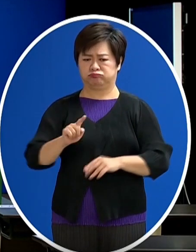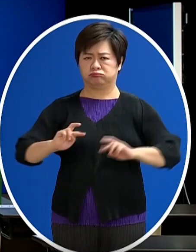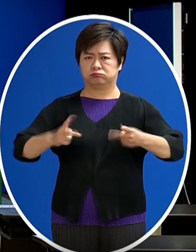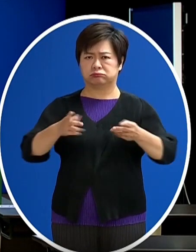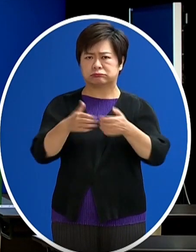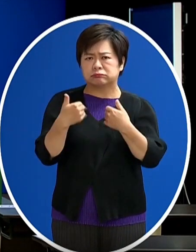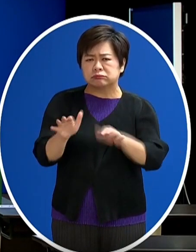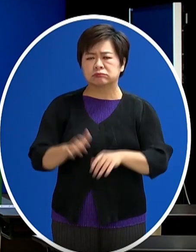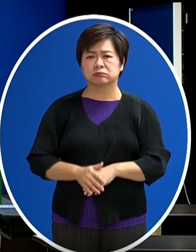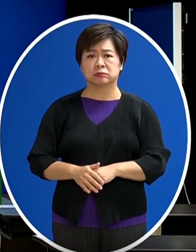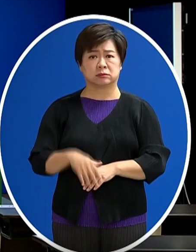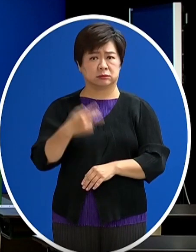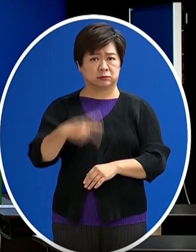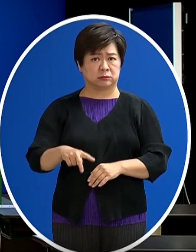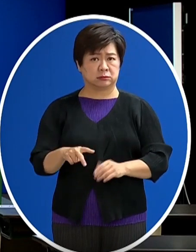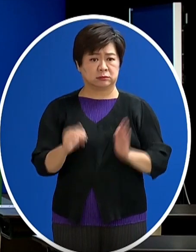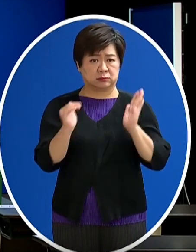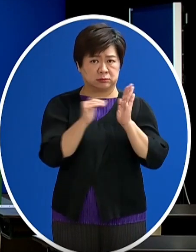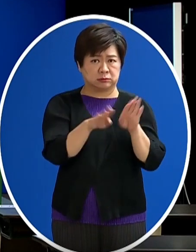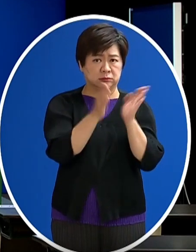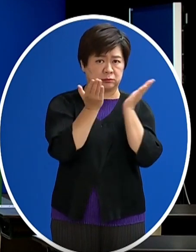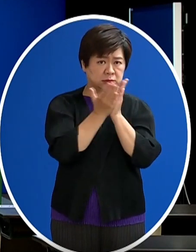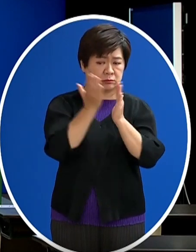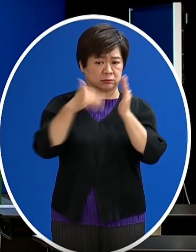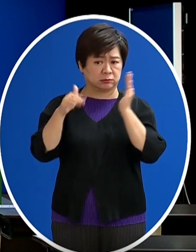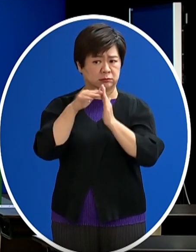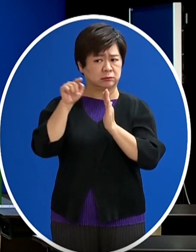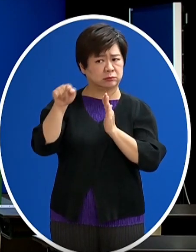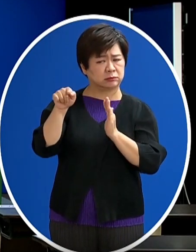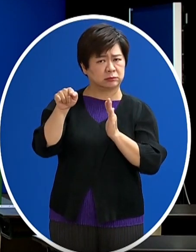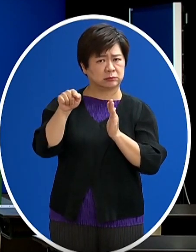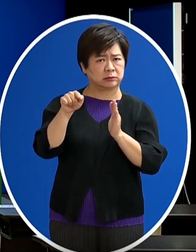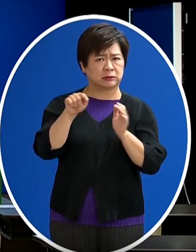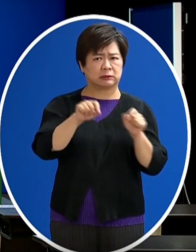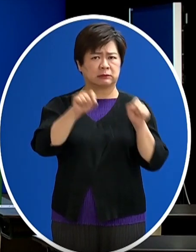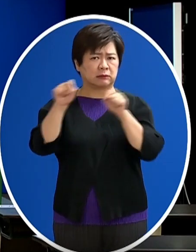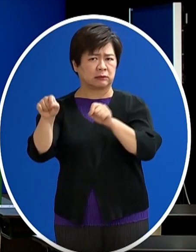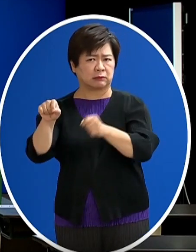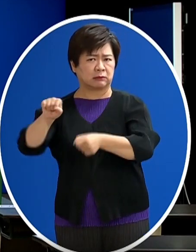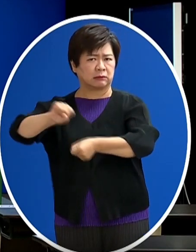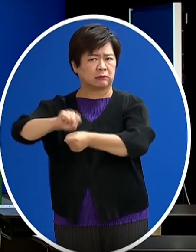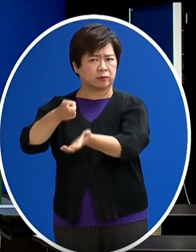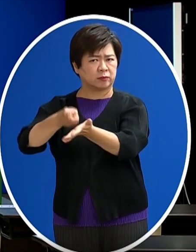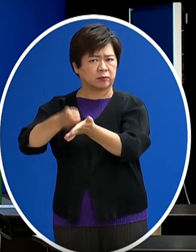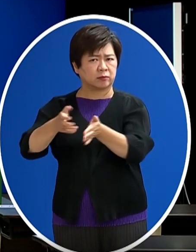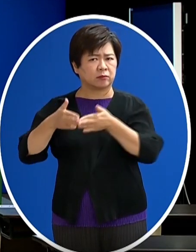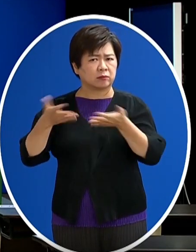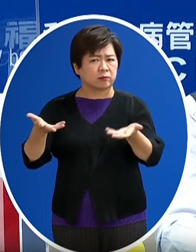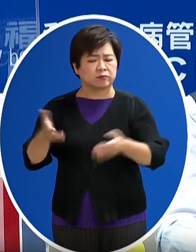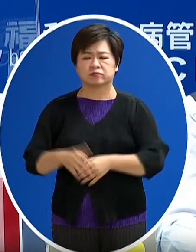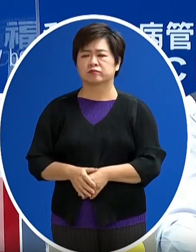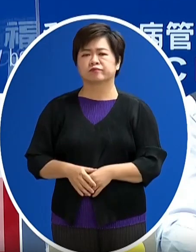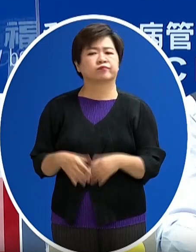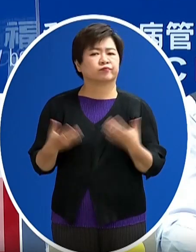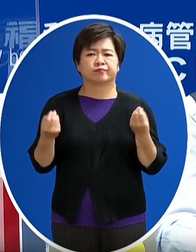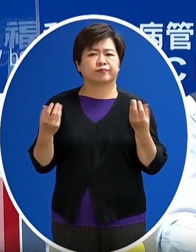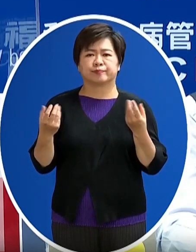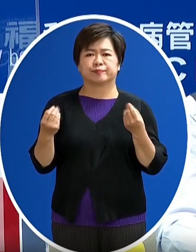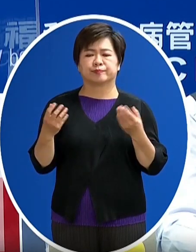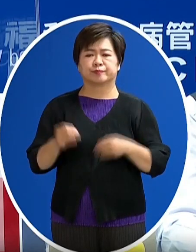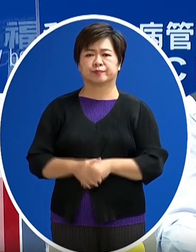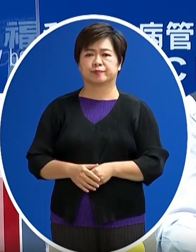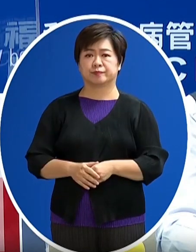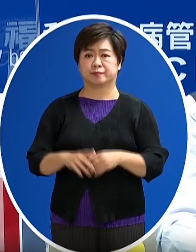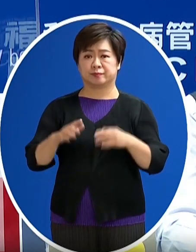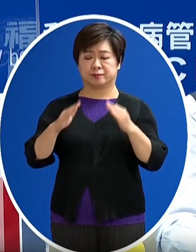了，学校的防疫措施会因为这一次的一个事件做加严的动作吗？谢谢。 没有，在家里面隔板，